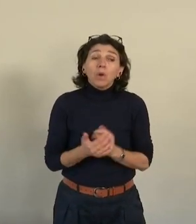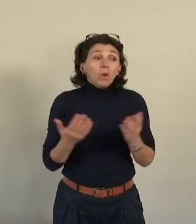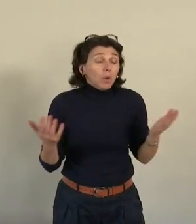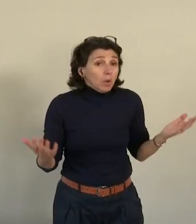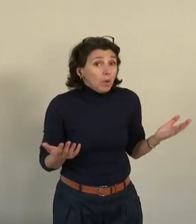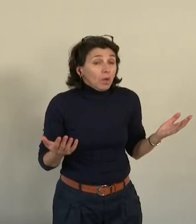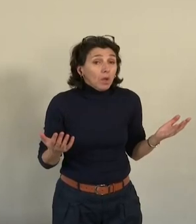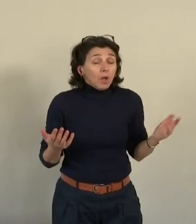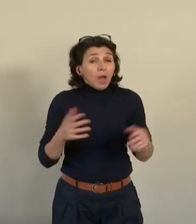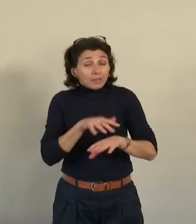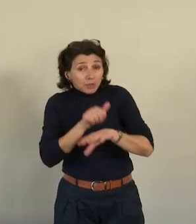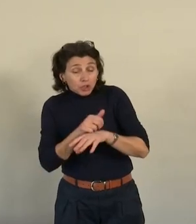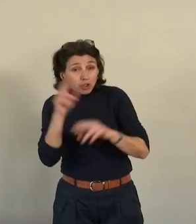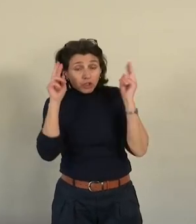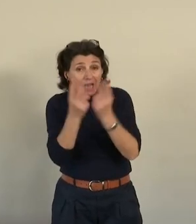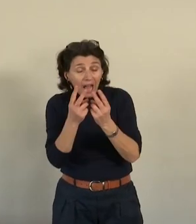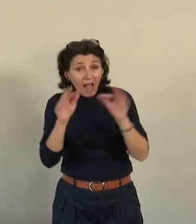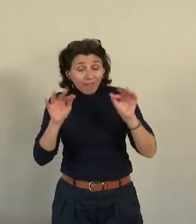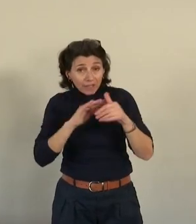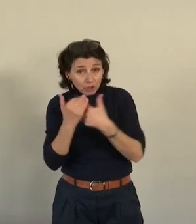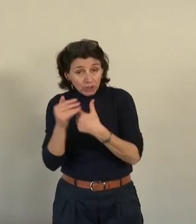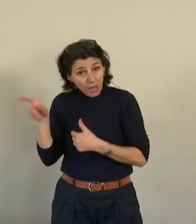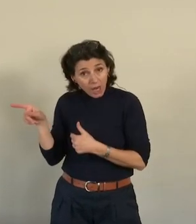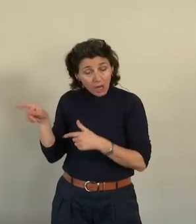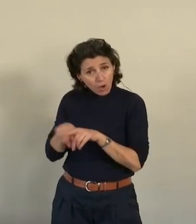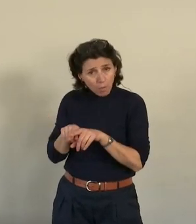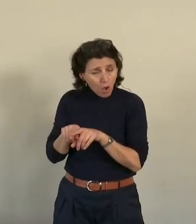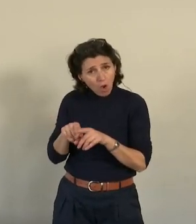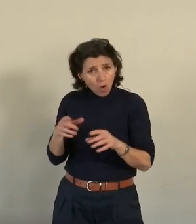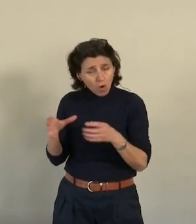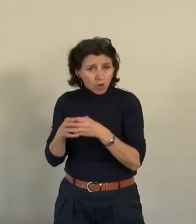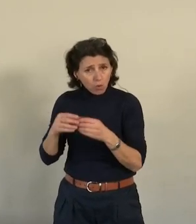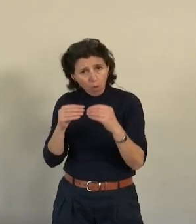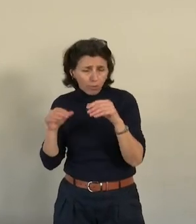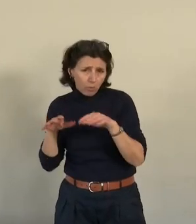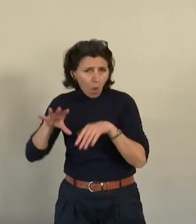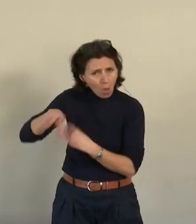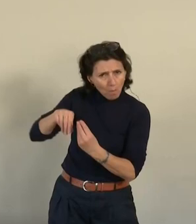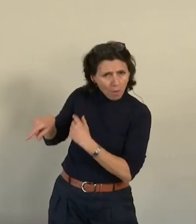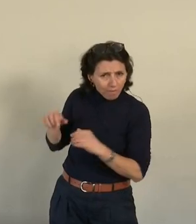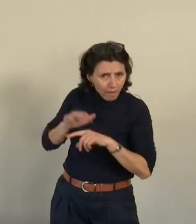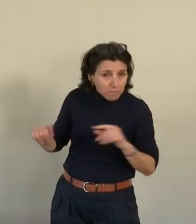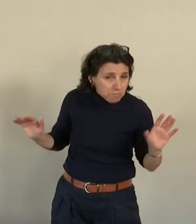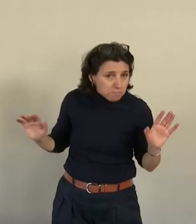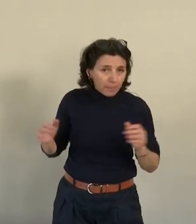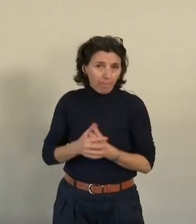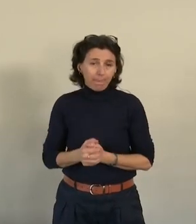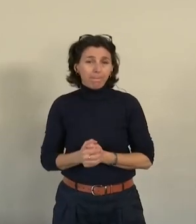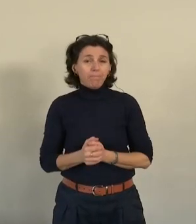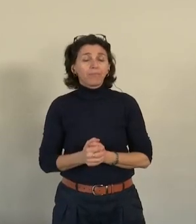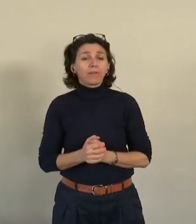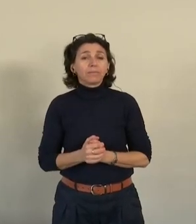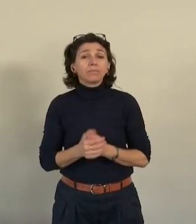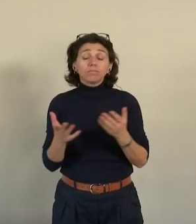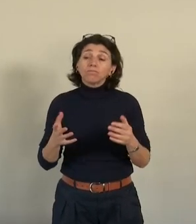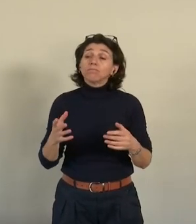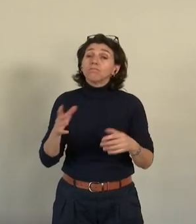générale des affaires sociales est un organisme partisan écobolchevique par ailleurs cette inspection générale de l'action social